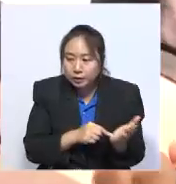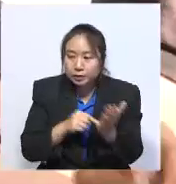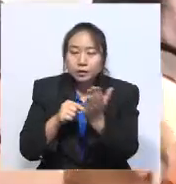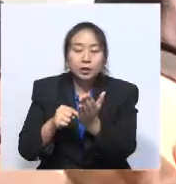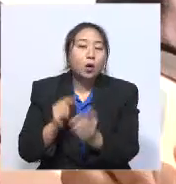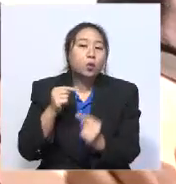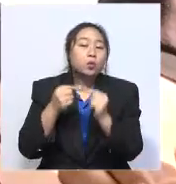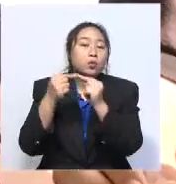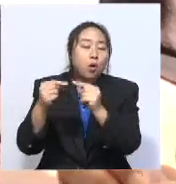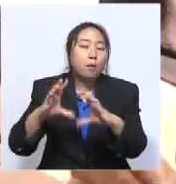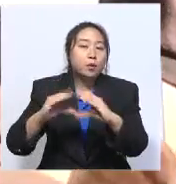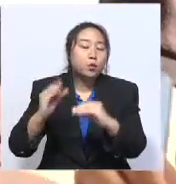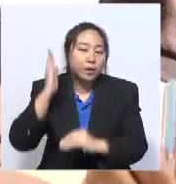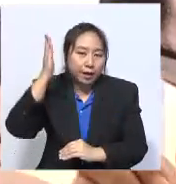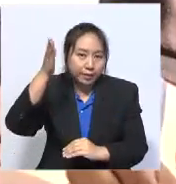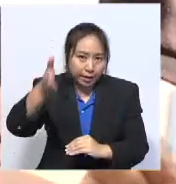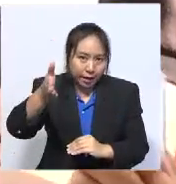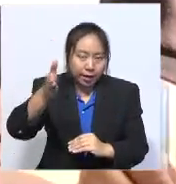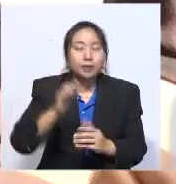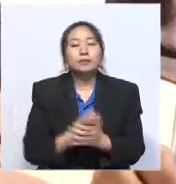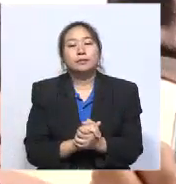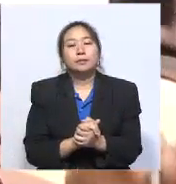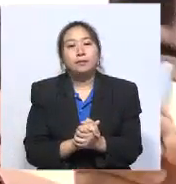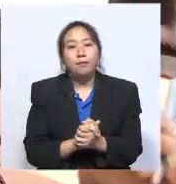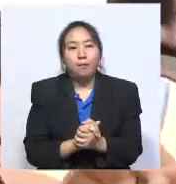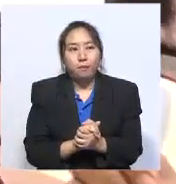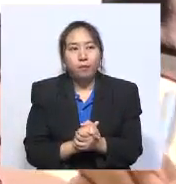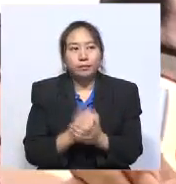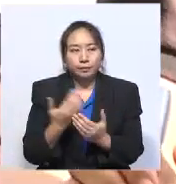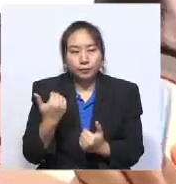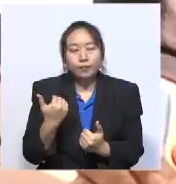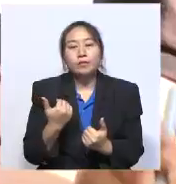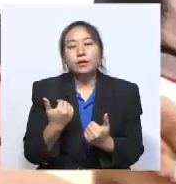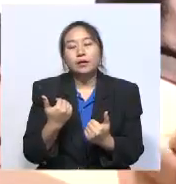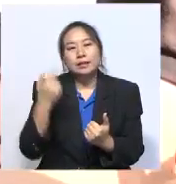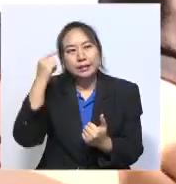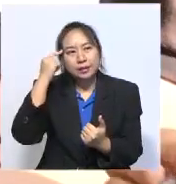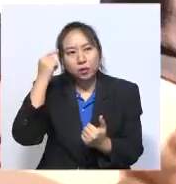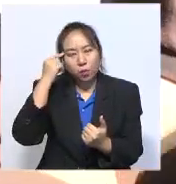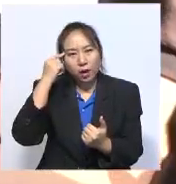เป็นบรรทัดฐานในการประชุมครั้งต่อไปแล้วก็นำไปสู่การประมูลด้วยที่จะเกิดขึ้นในอนาคตนะครับก็